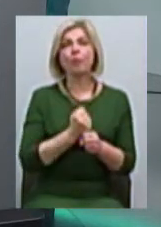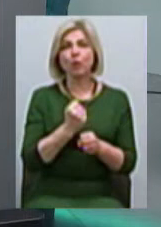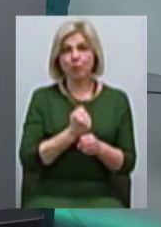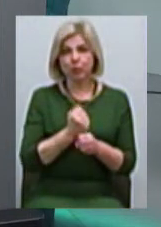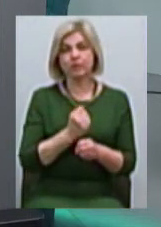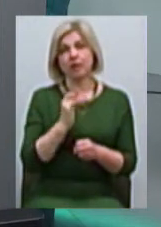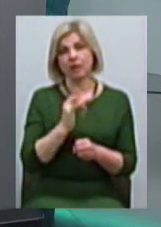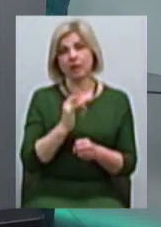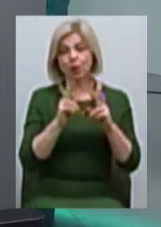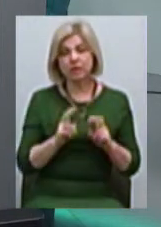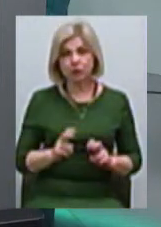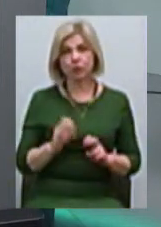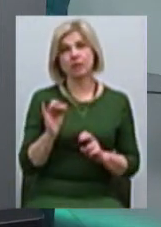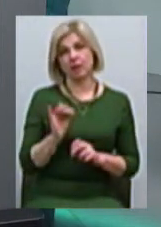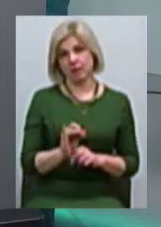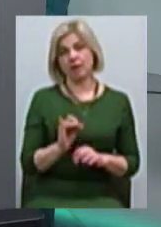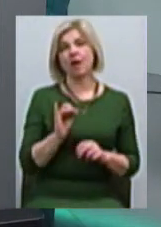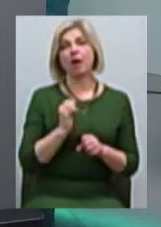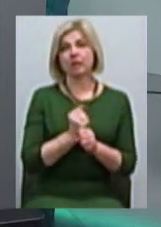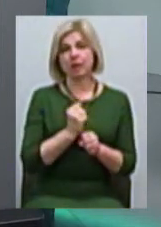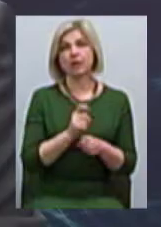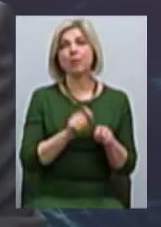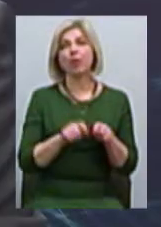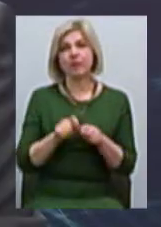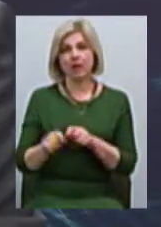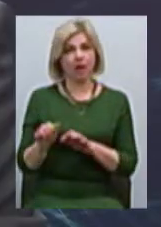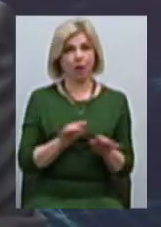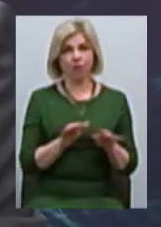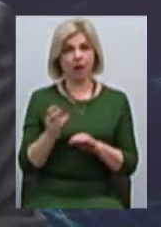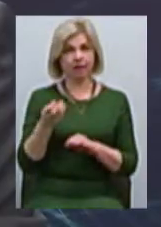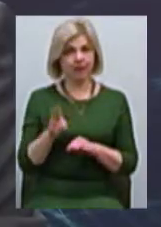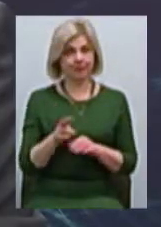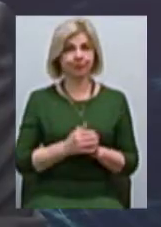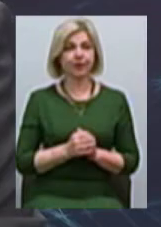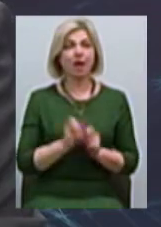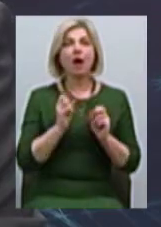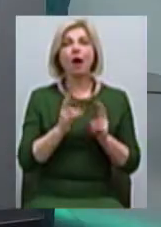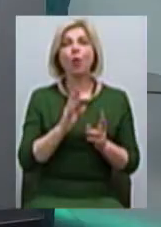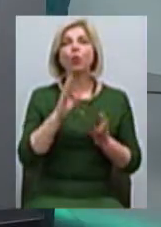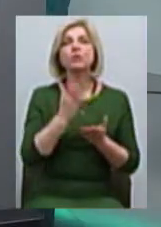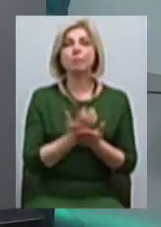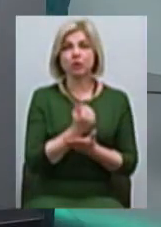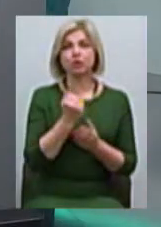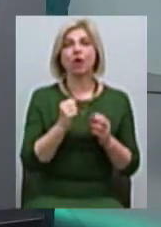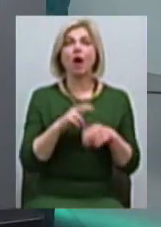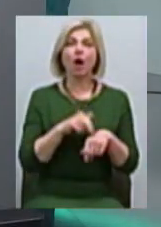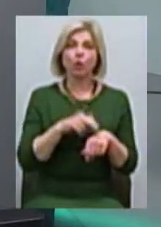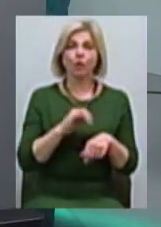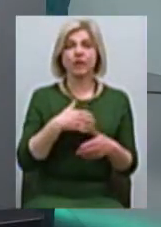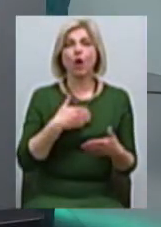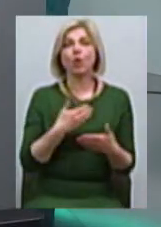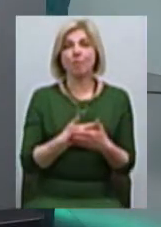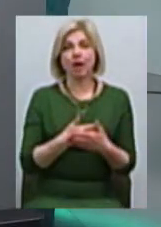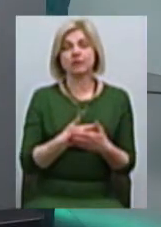оброблюються, розслідуються і проводиться перевірки, реагування. А наскільки успішно правоохоронці та громадські